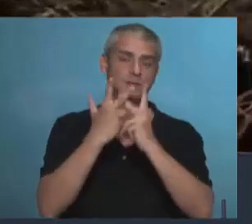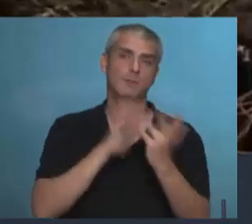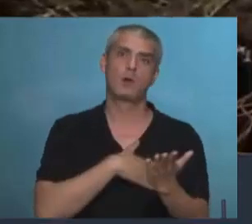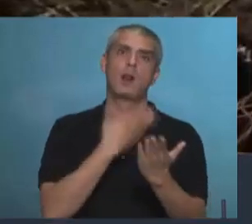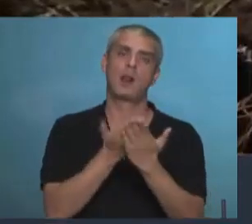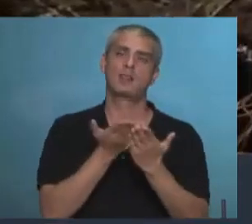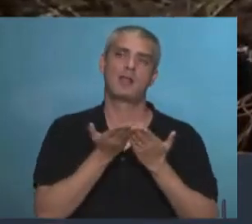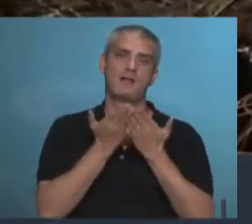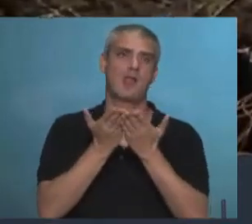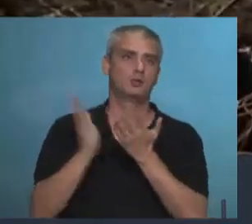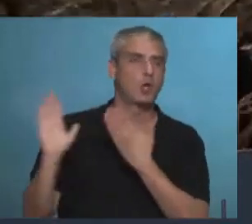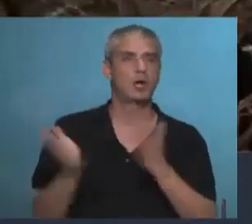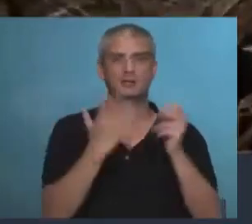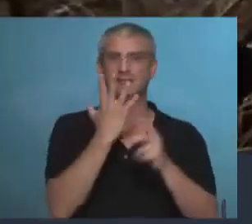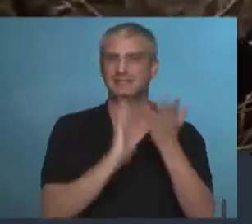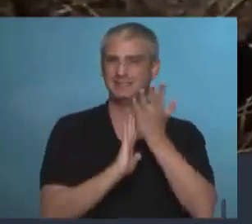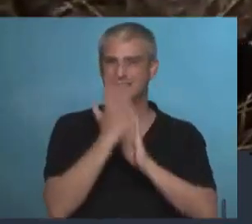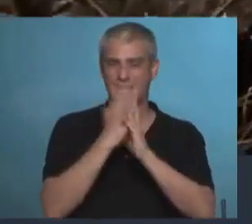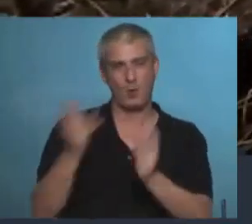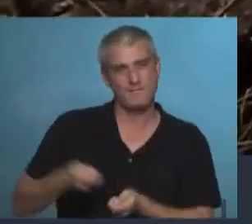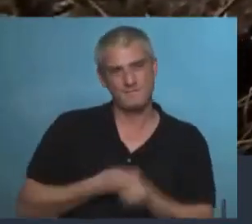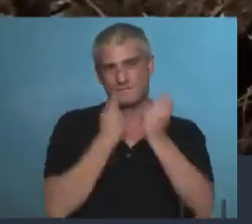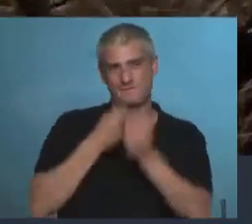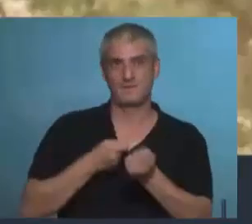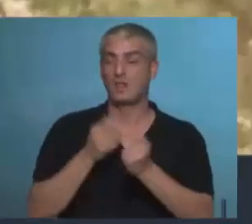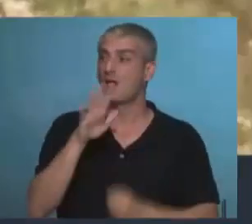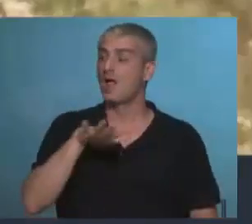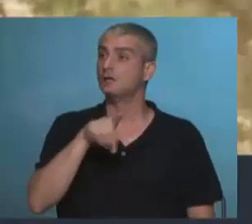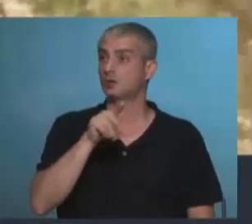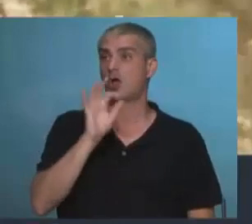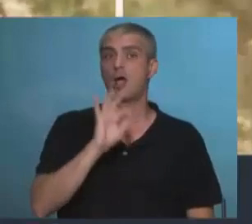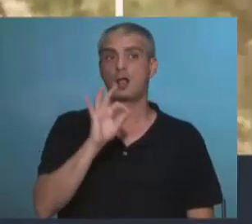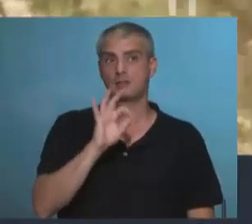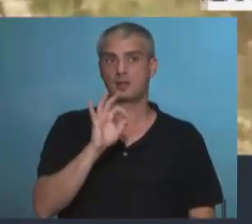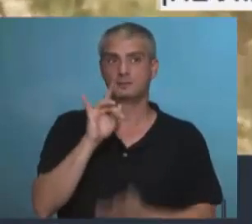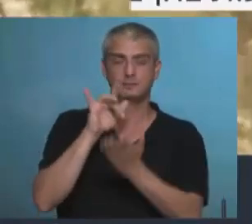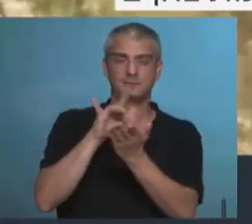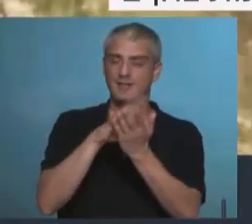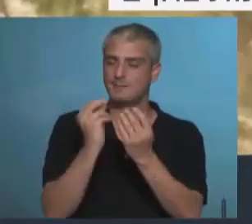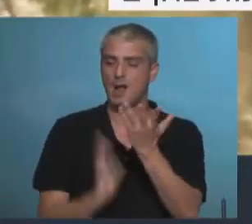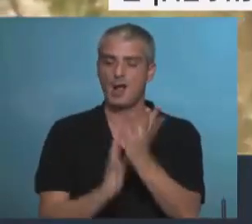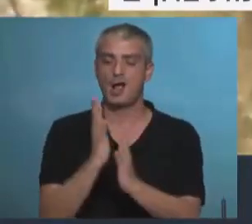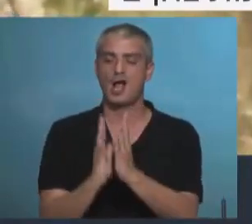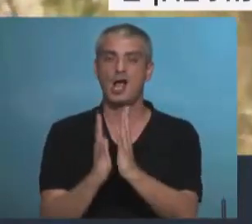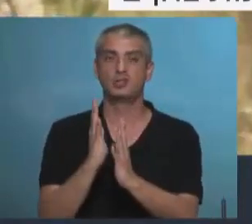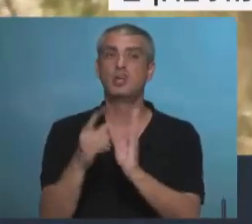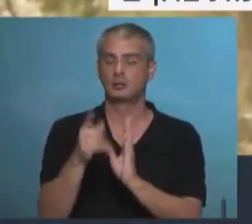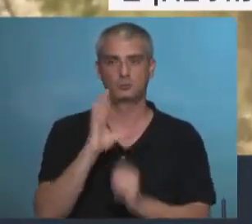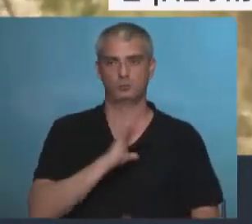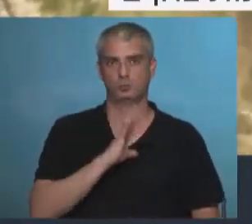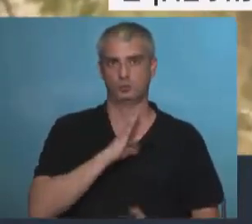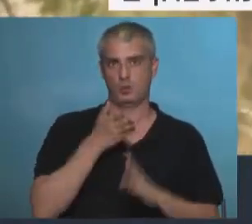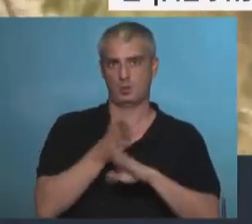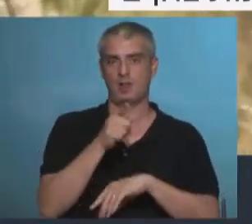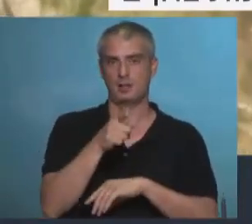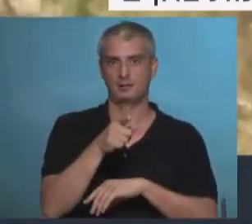לסייע בפינוי הצמחייה השרופה. האזור עדיין, מה שנקרא, נקודות מהשנות. זה מאוד מסוכן להיכנס לאזור.